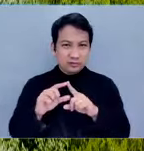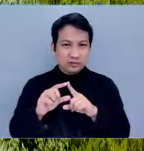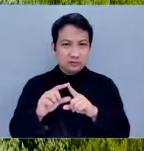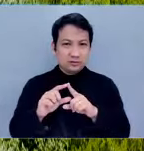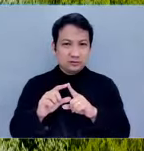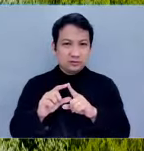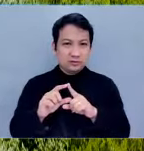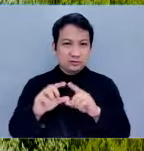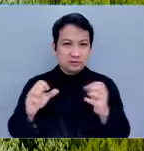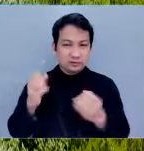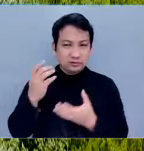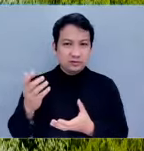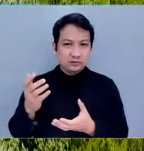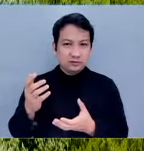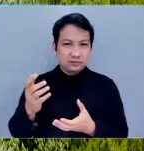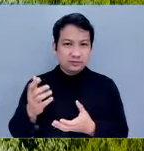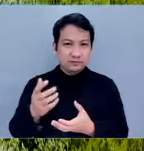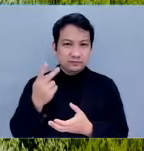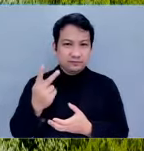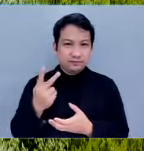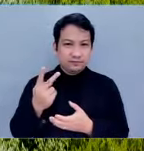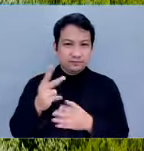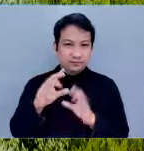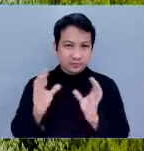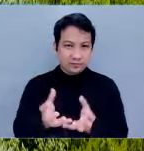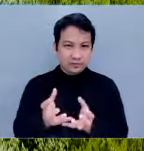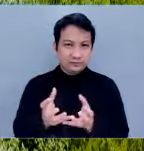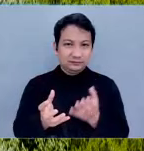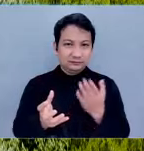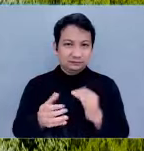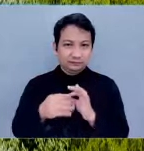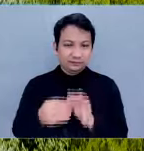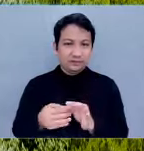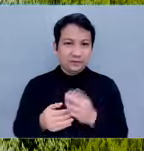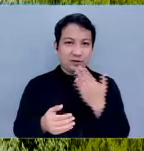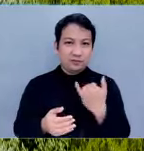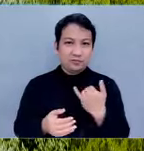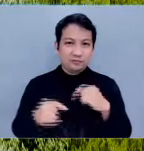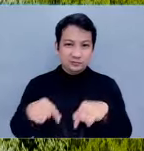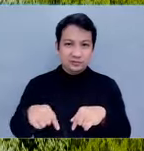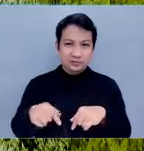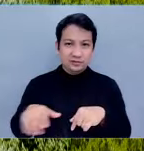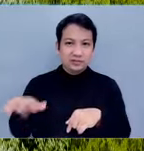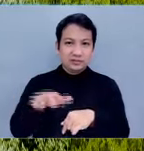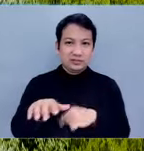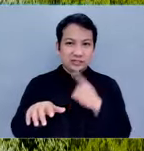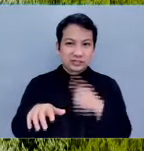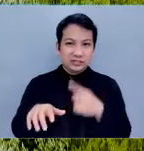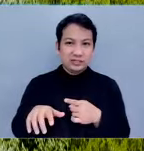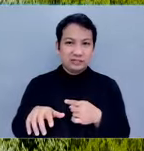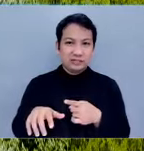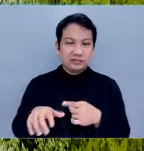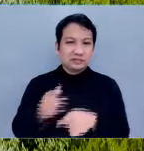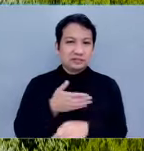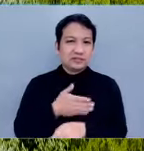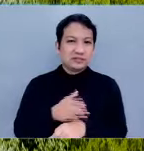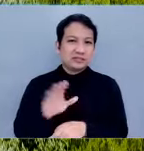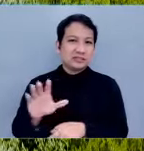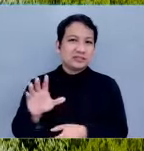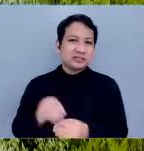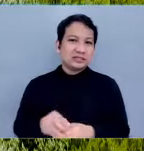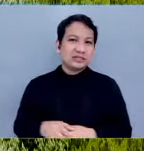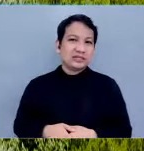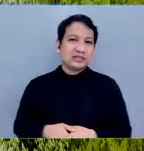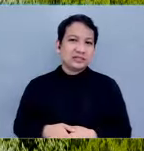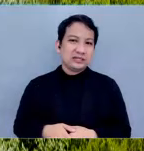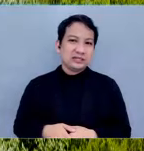can I say this? Two universes because Moira is part of the he's singing in